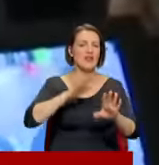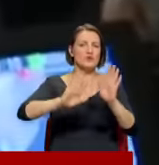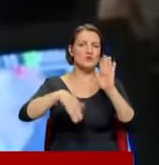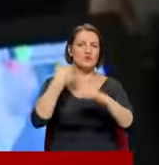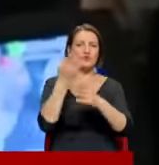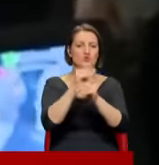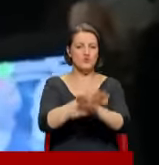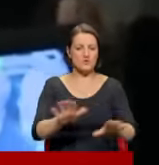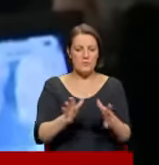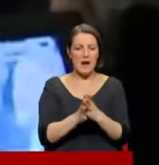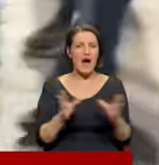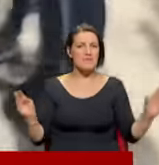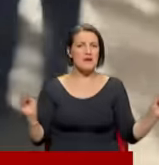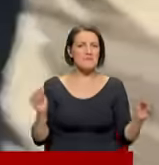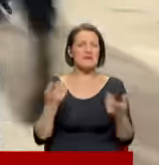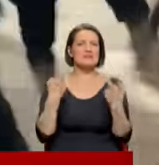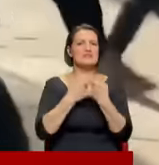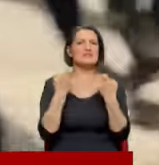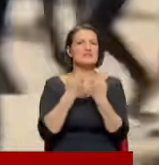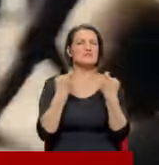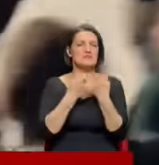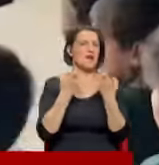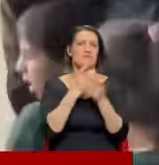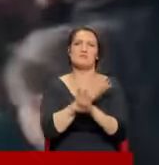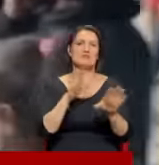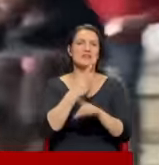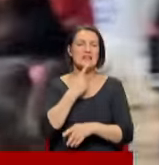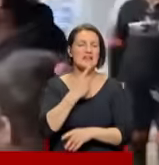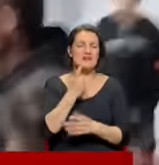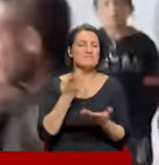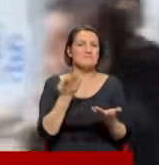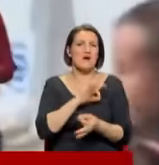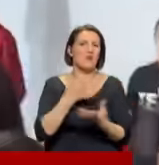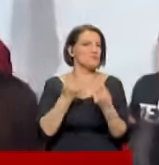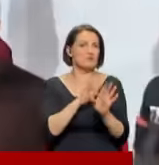sonrası çocuklarımı kaybetmem ateşkes taleplerini etkilemeyecek dedi.